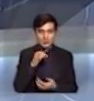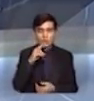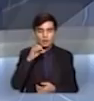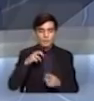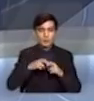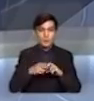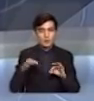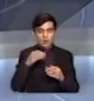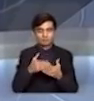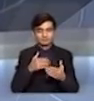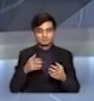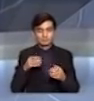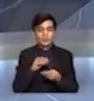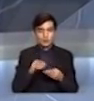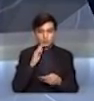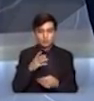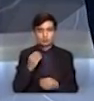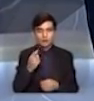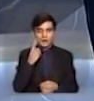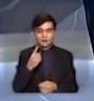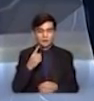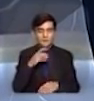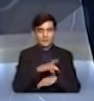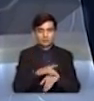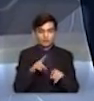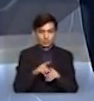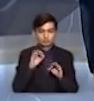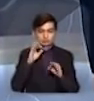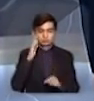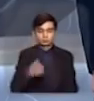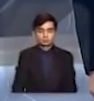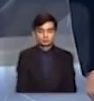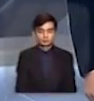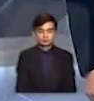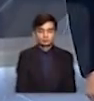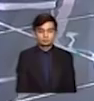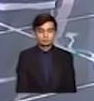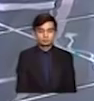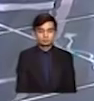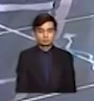оралып, Ирина анықтаған тағы бір деректі сәлден кейін айтып береміз.